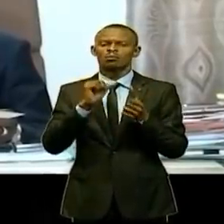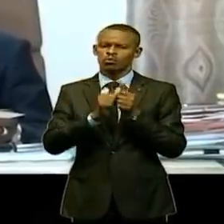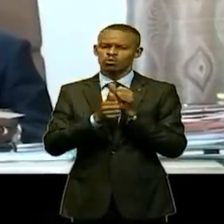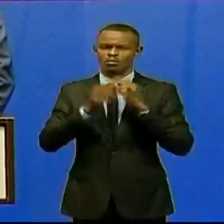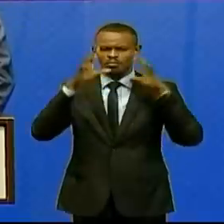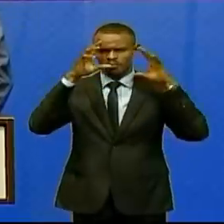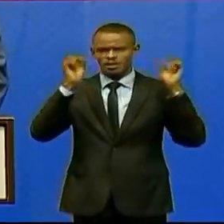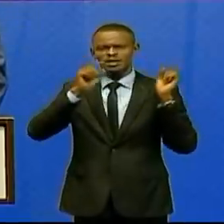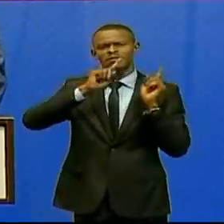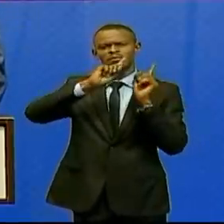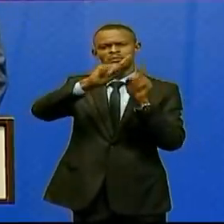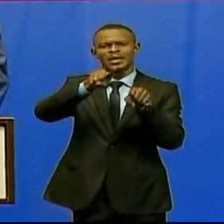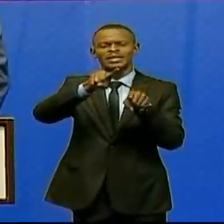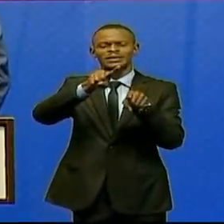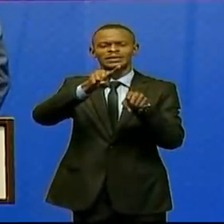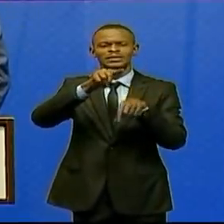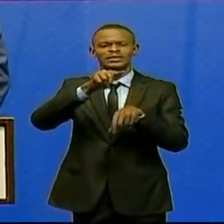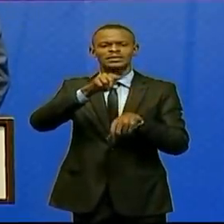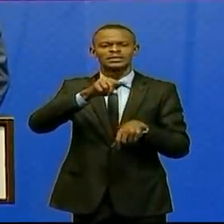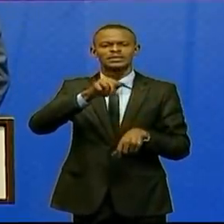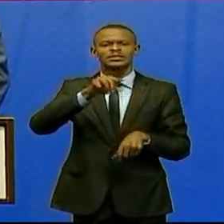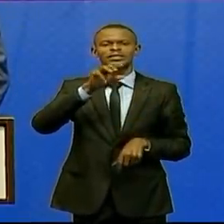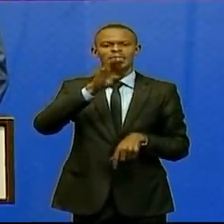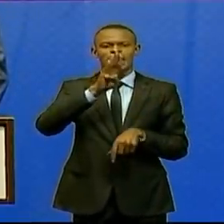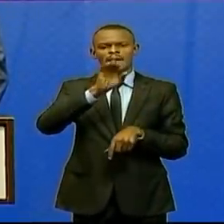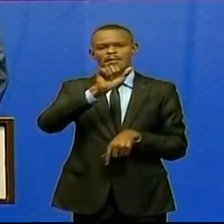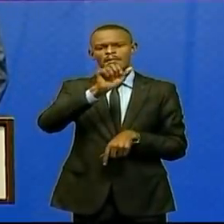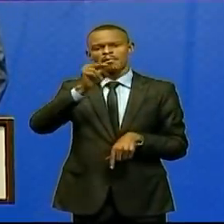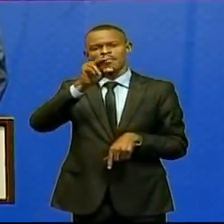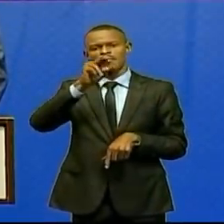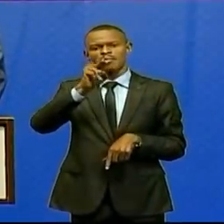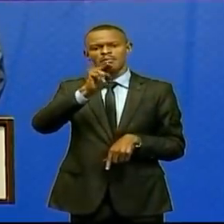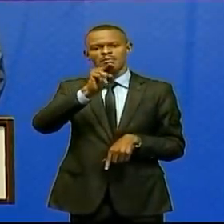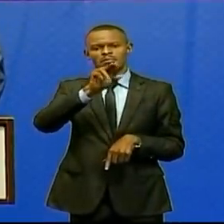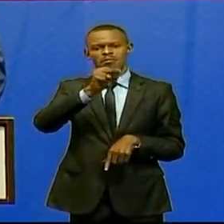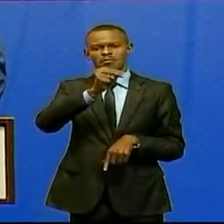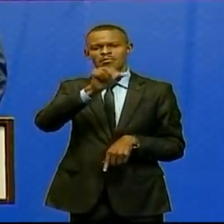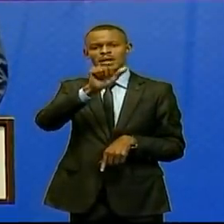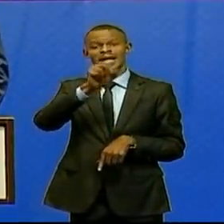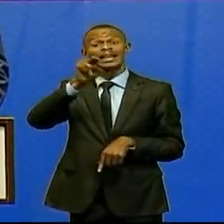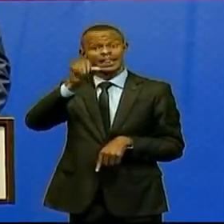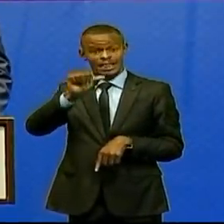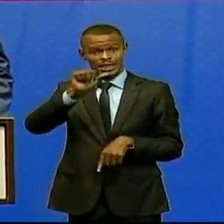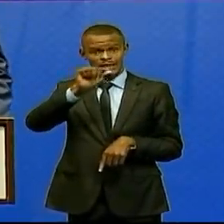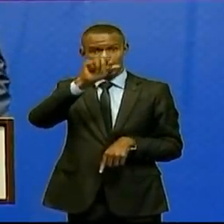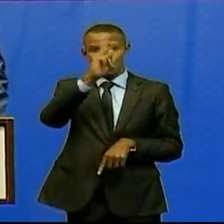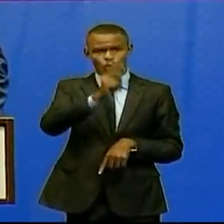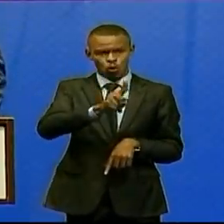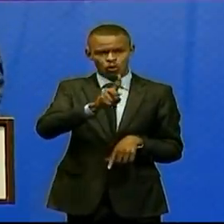et la clôture des états généraux des communications et des médias.